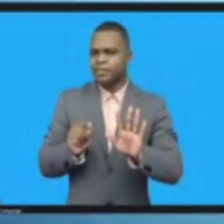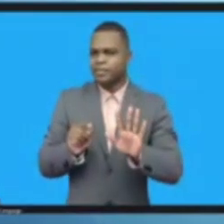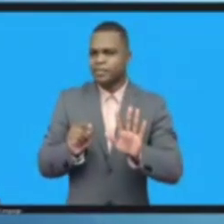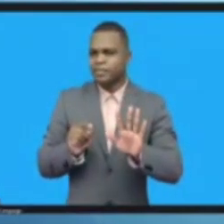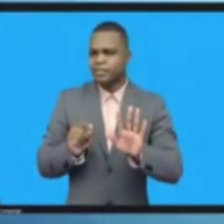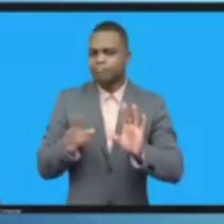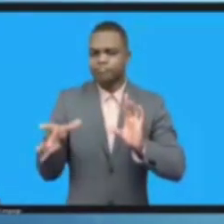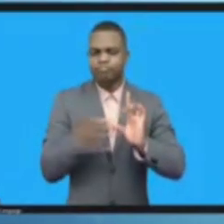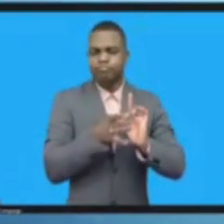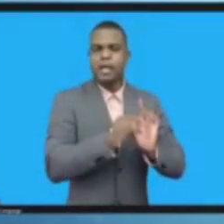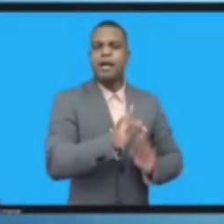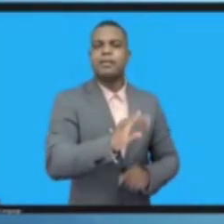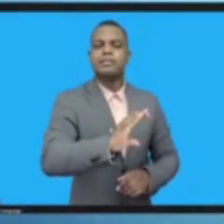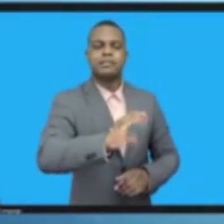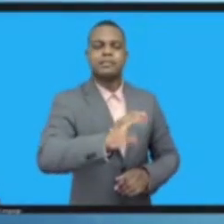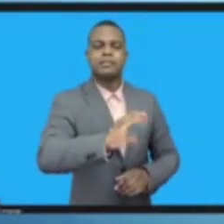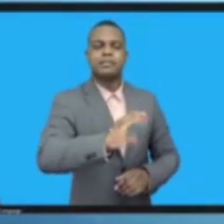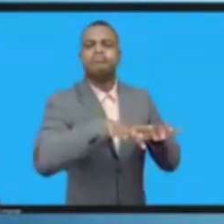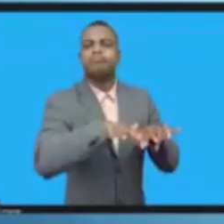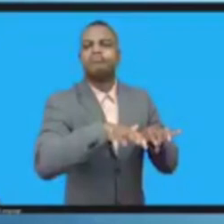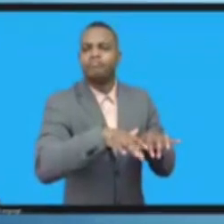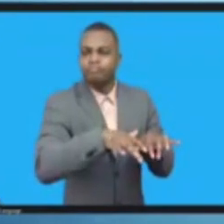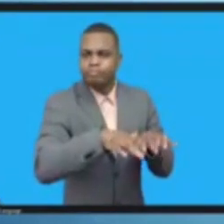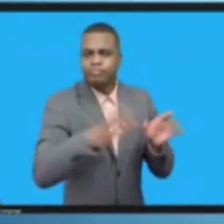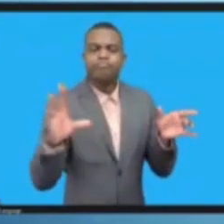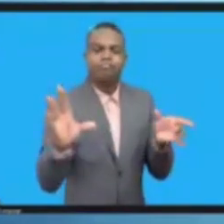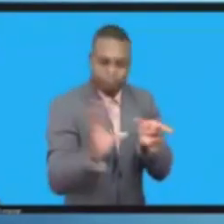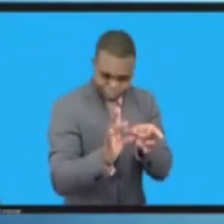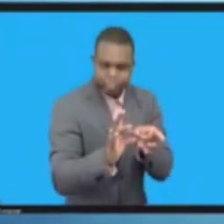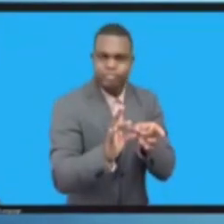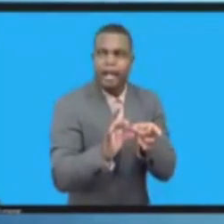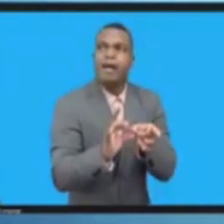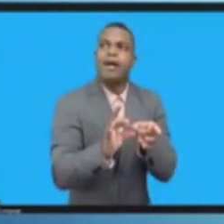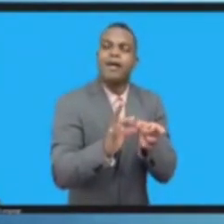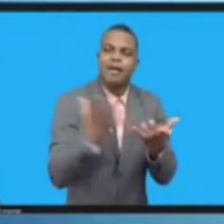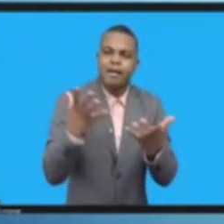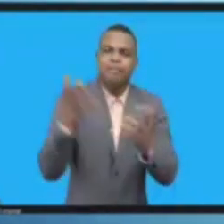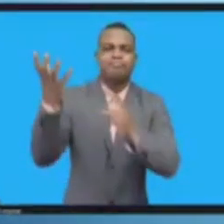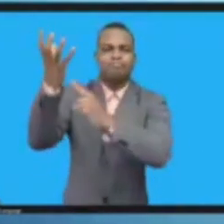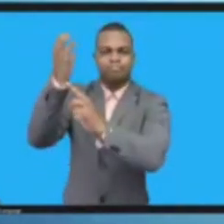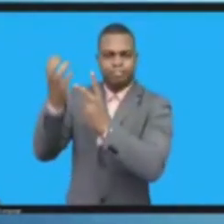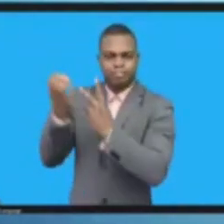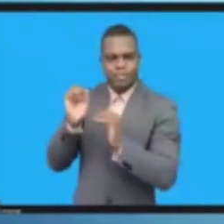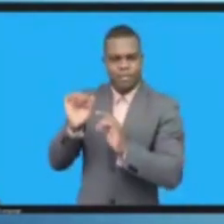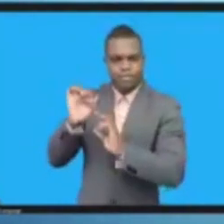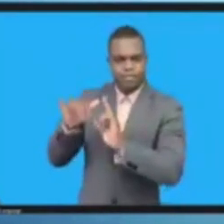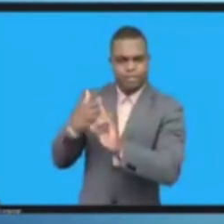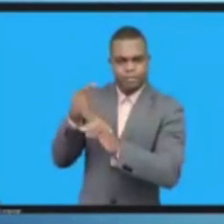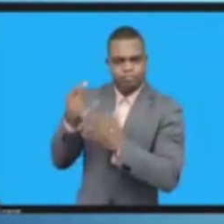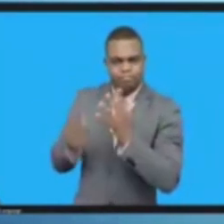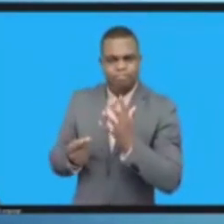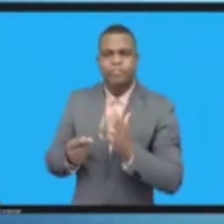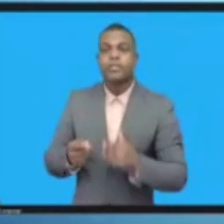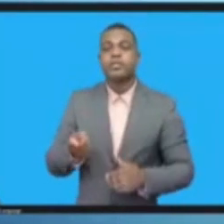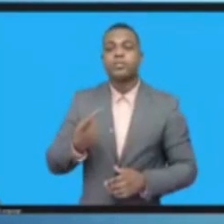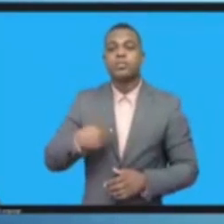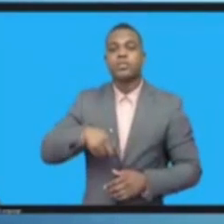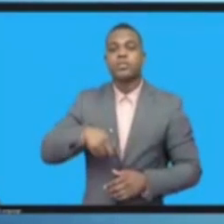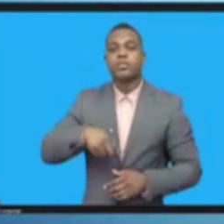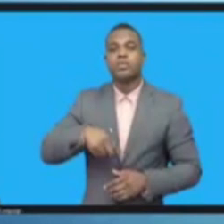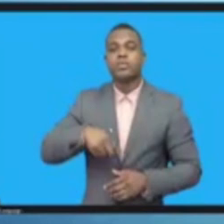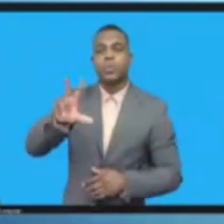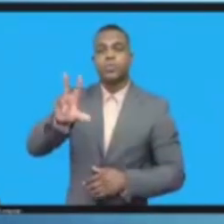poser la question, comment est-ce que les générations à venir nous jugeront si nous ne parvenons pas à utiliser